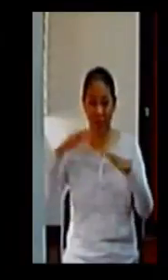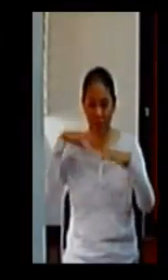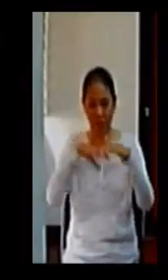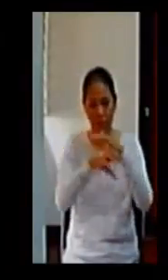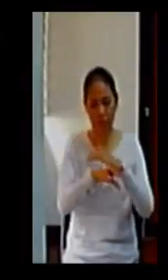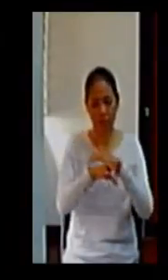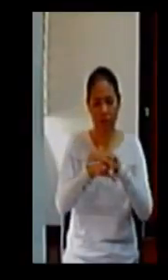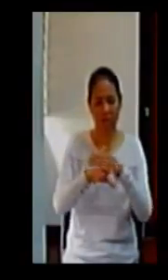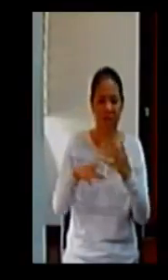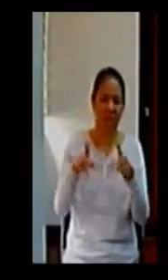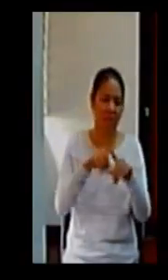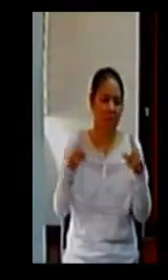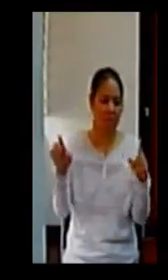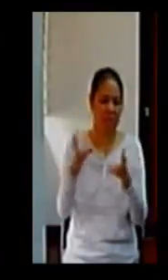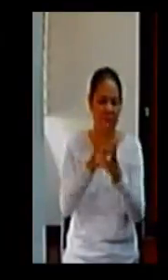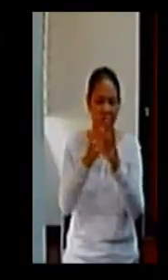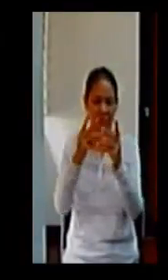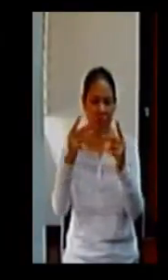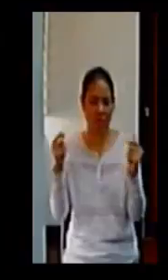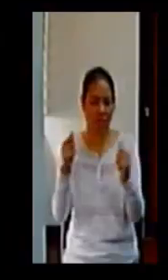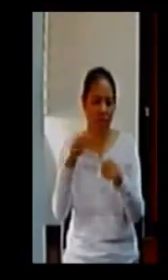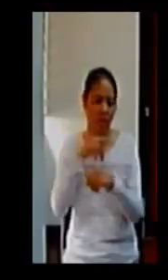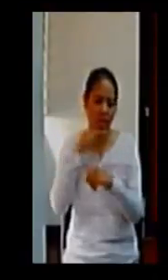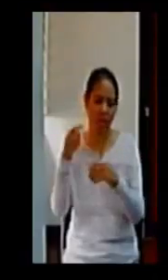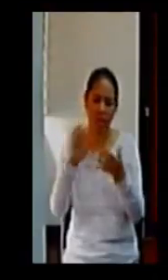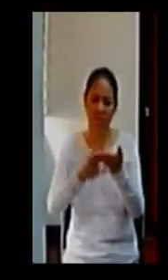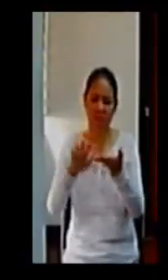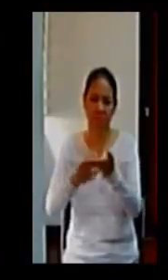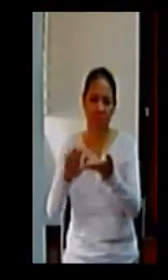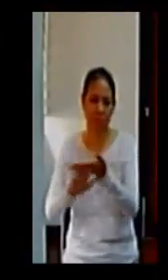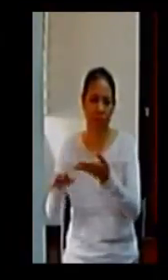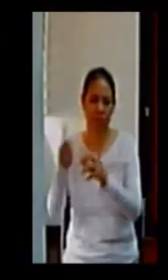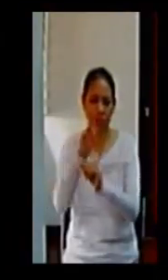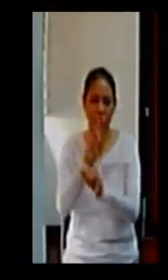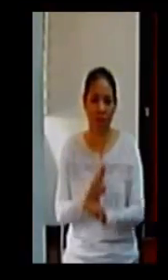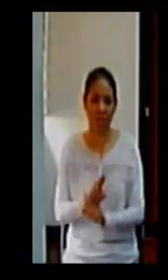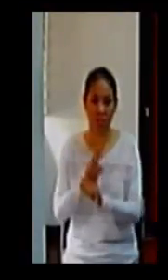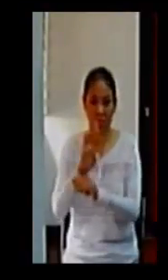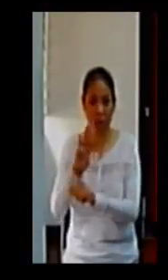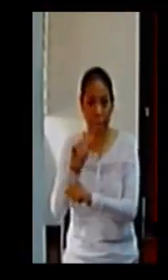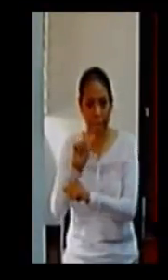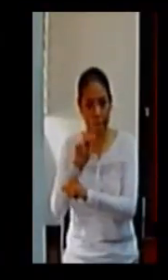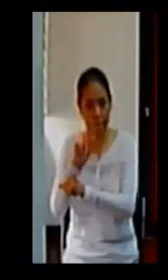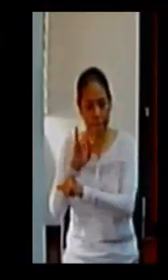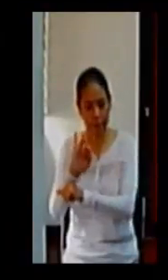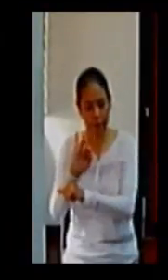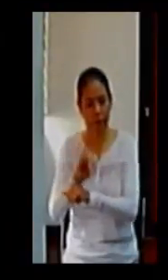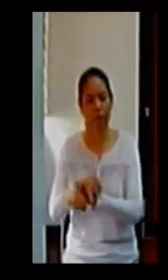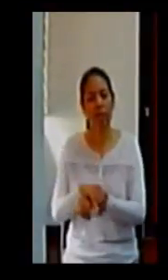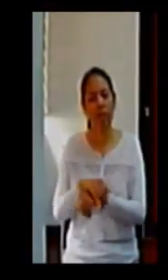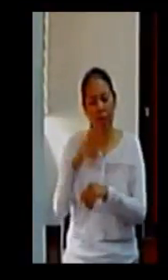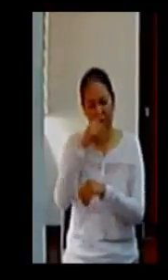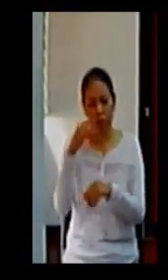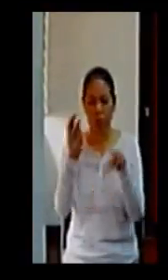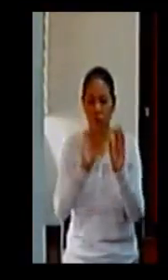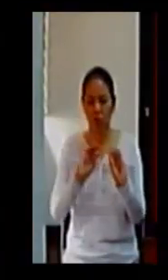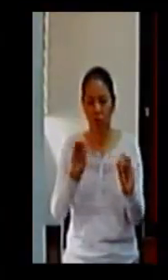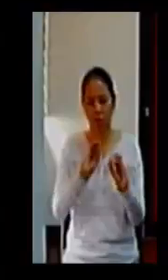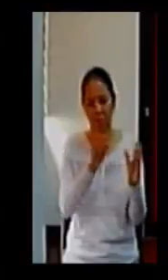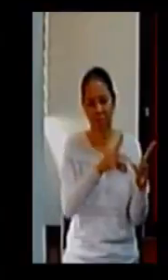hindi pa namin pinapraktis ang mga ritual na ito. Kasi maliban sa wala nang gagawa sa mga itong